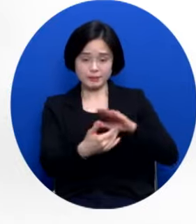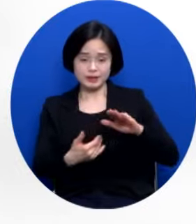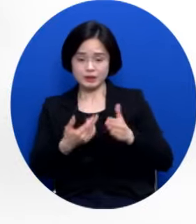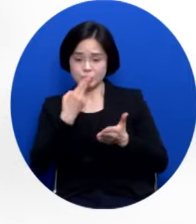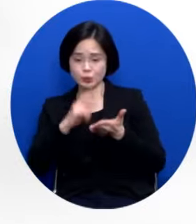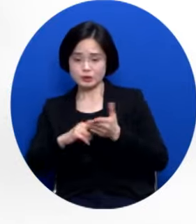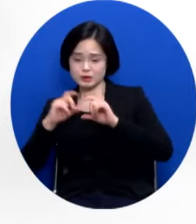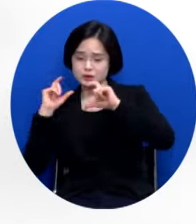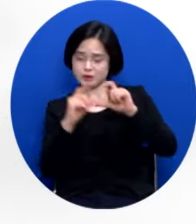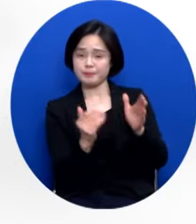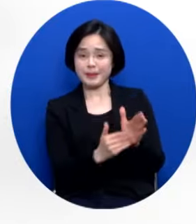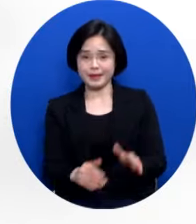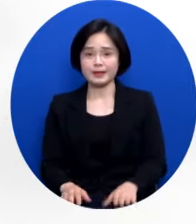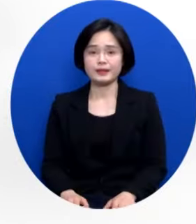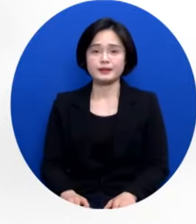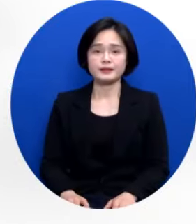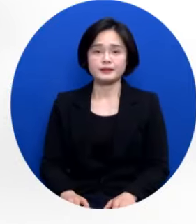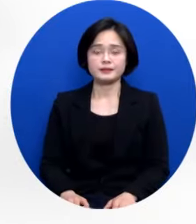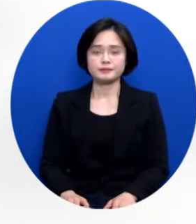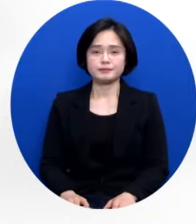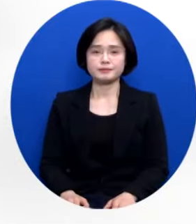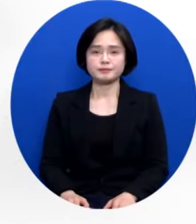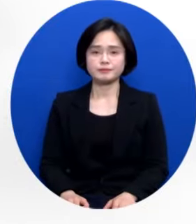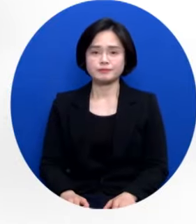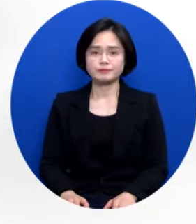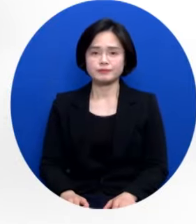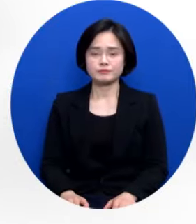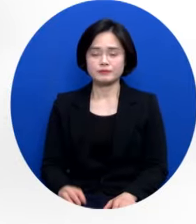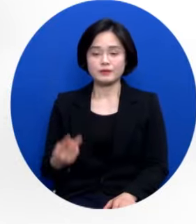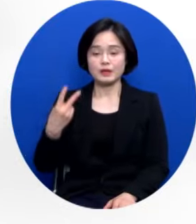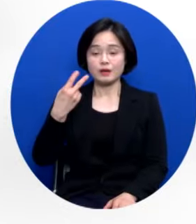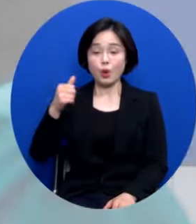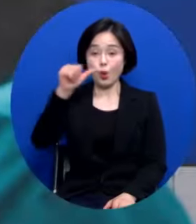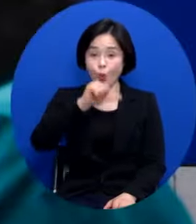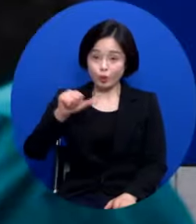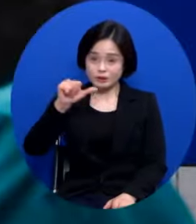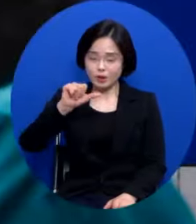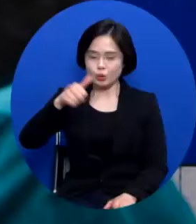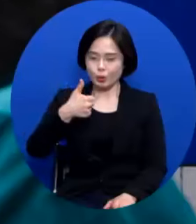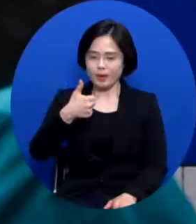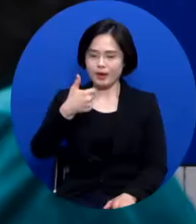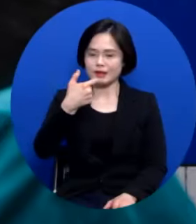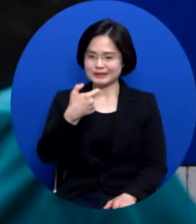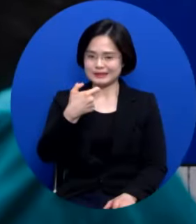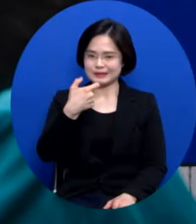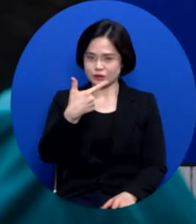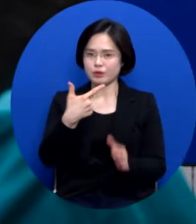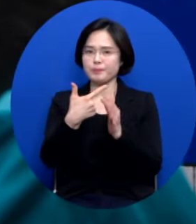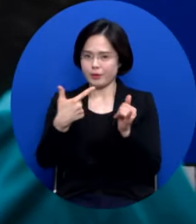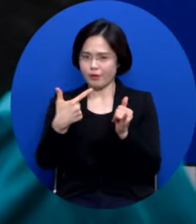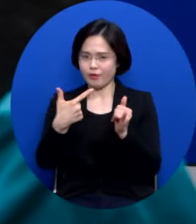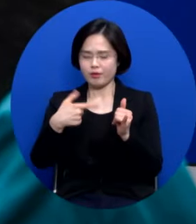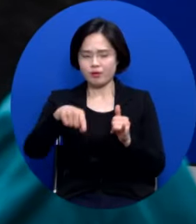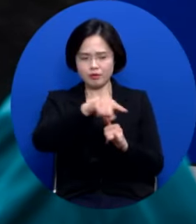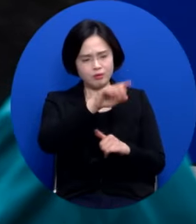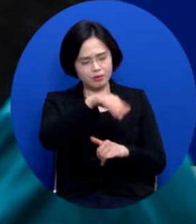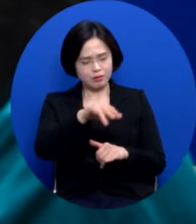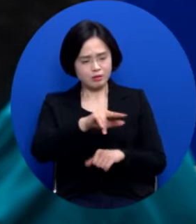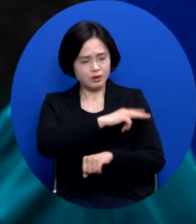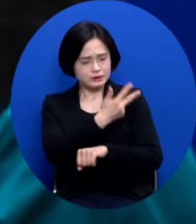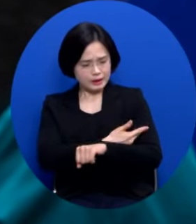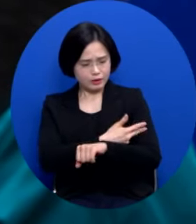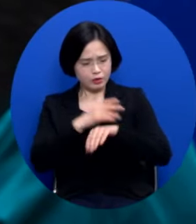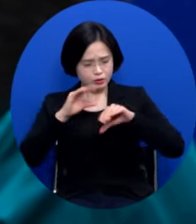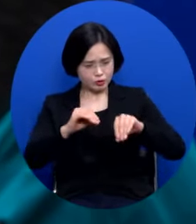중대본은 11일까지 총 5,556명에게 사전통지서를 송부했다며 잘못된 행동에 상응한